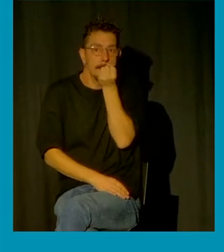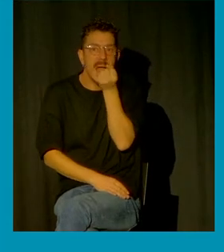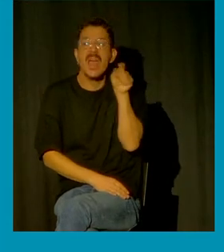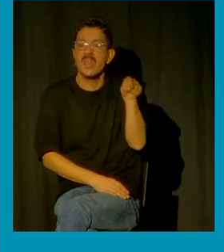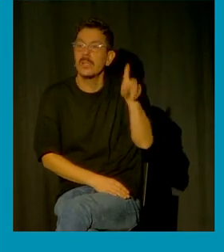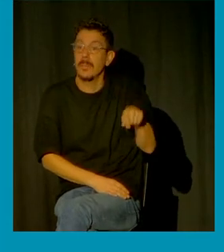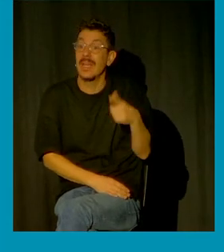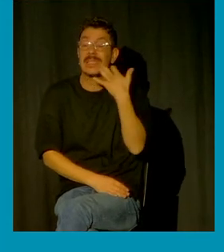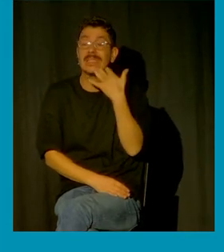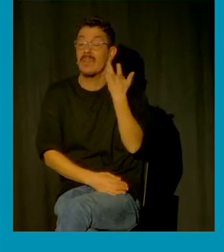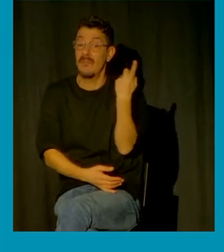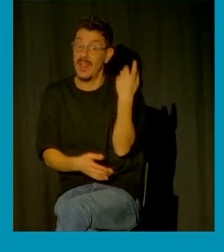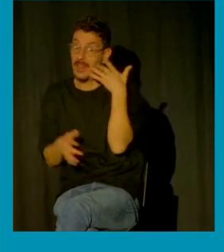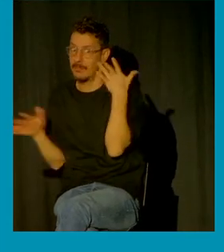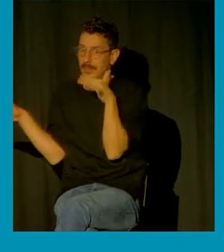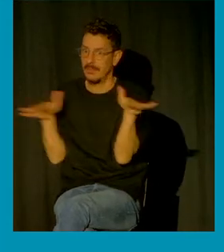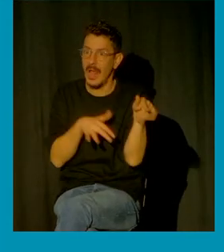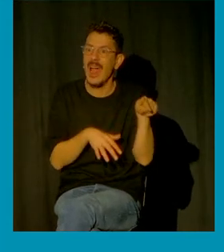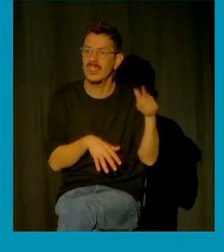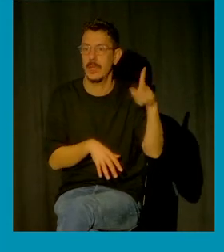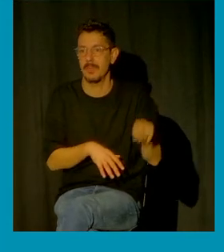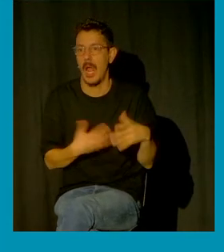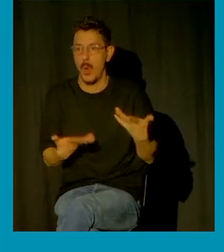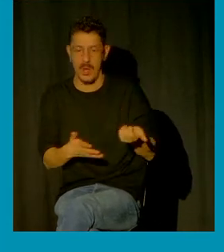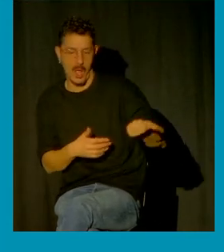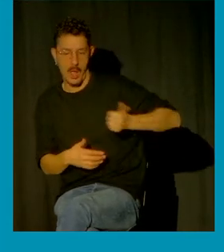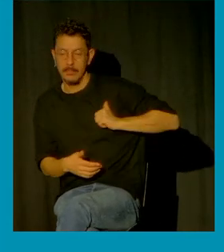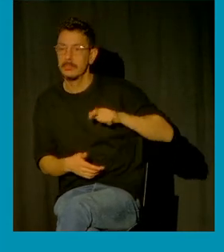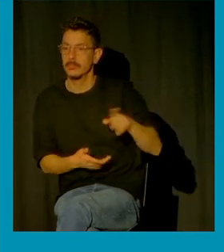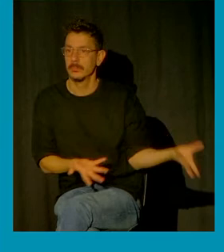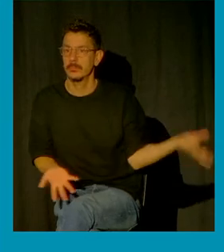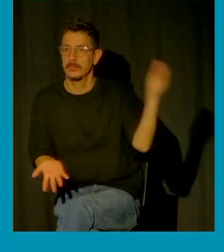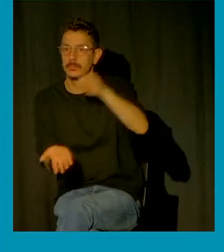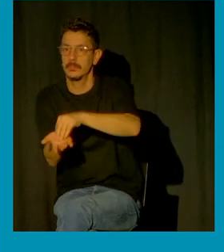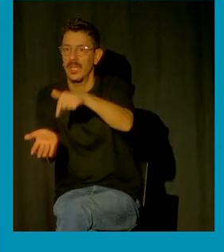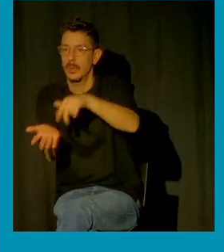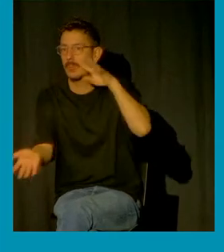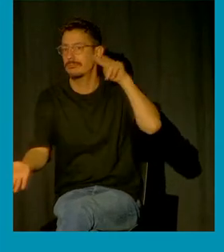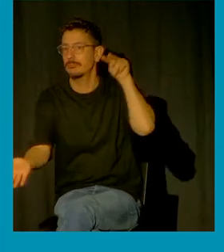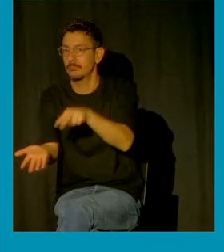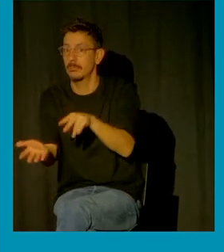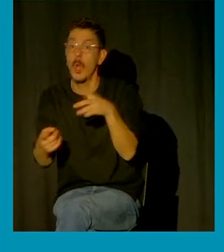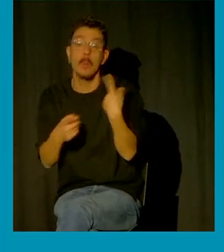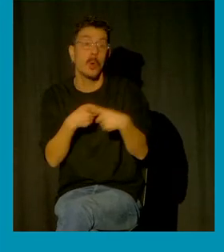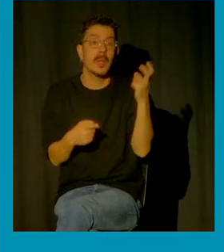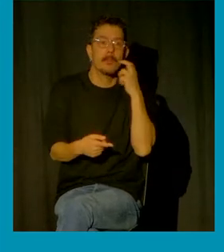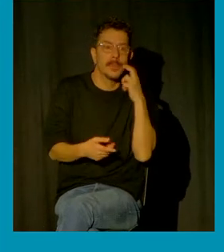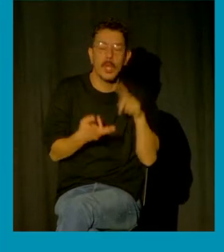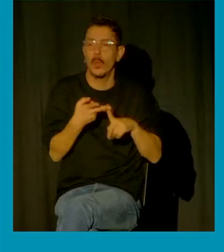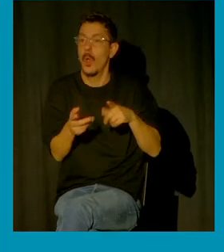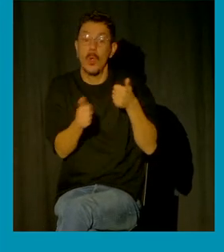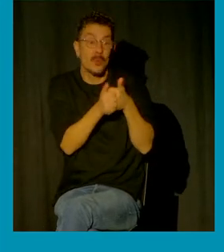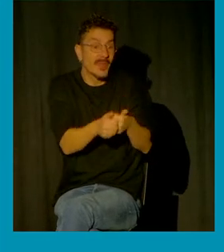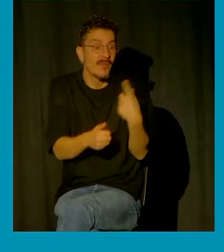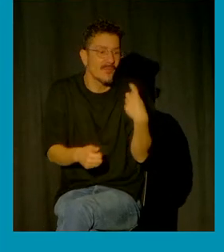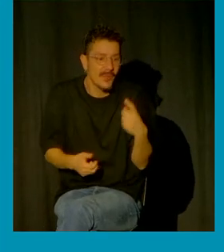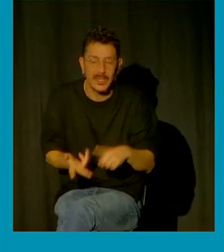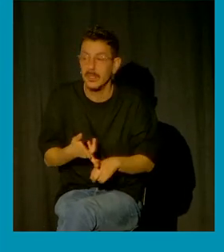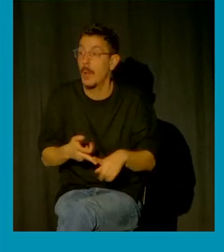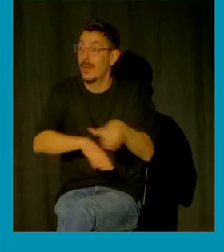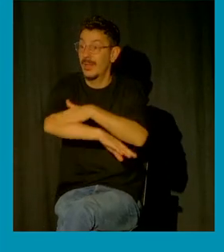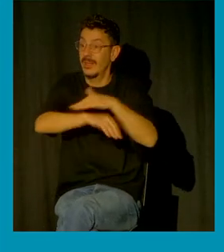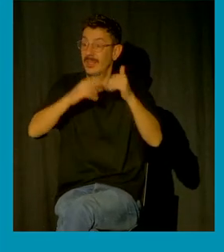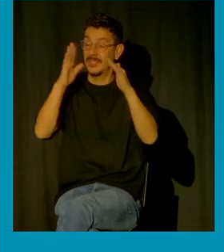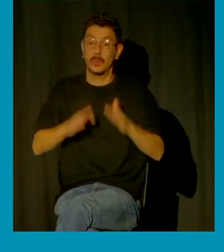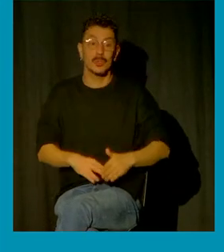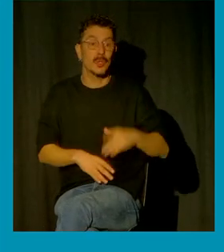s'han parlat perquè no es podia perquè es tenia por perquè es creia que no hi havia acompanyament perquè les institucions no han ofert els recursos adequats per